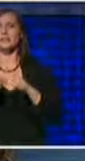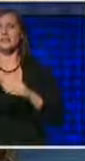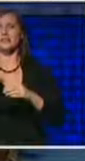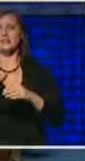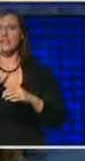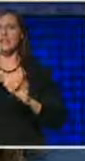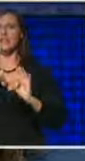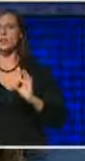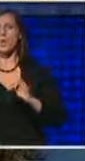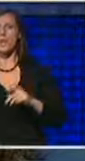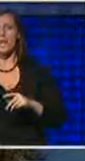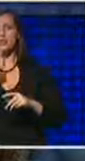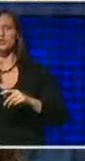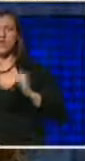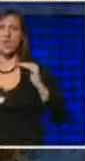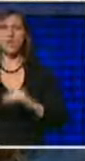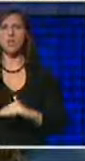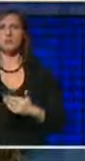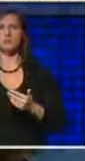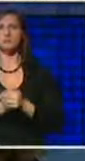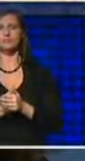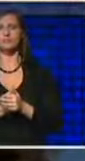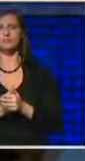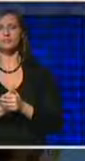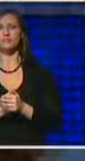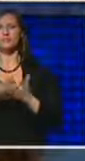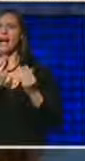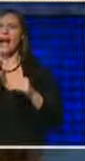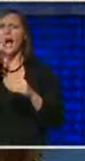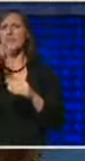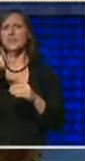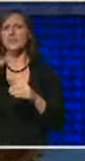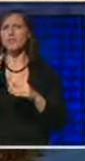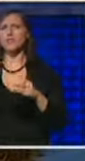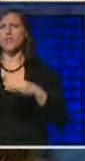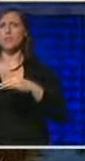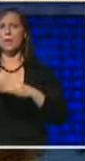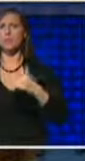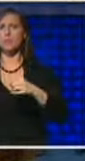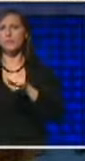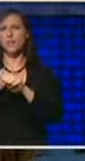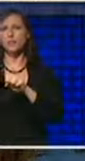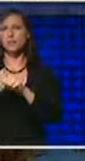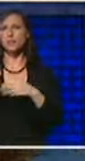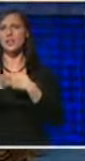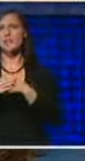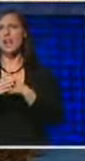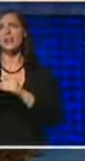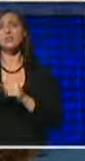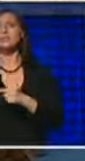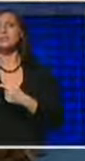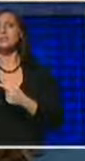2014-ben még jobb esélyekkel vágunk neki a következő választásnak. Hány képviselőjük került be a mostani feldolgozottság mellett, mit